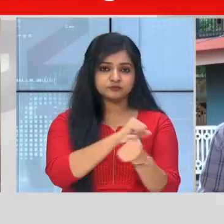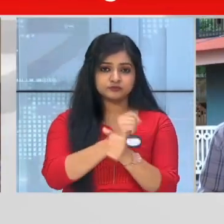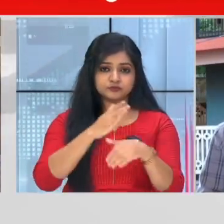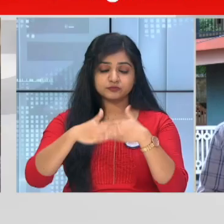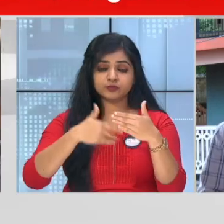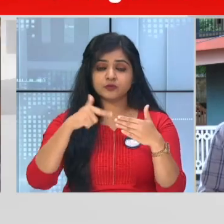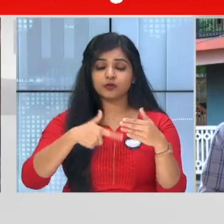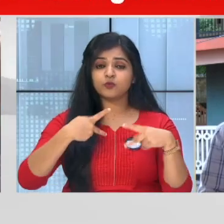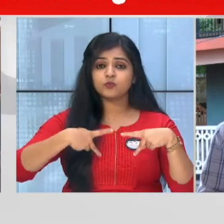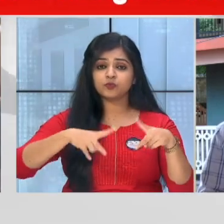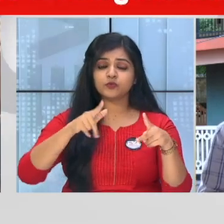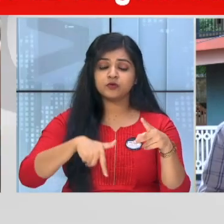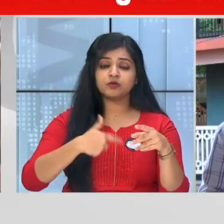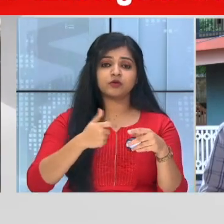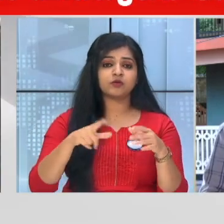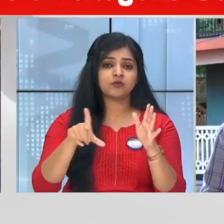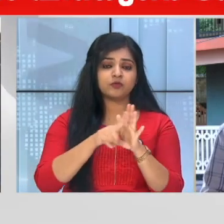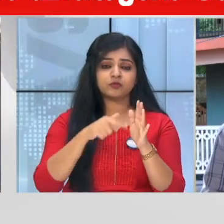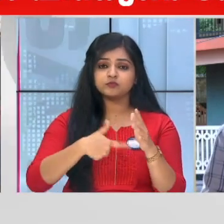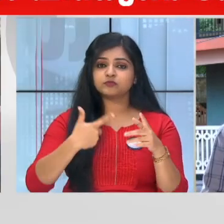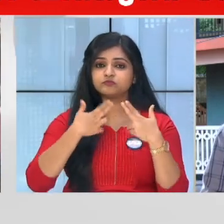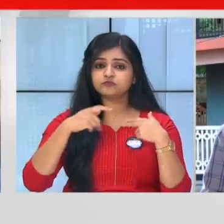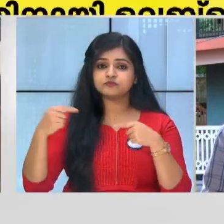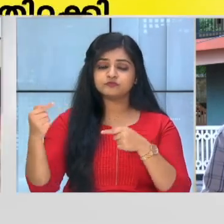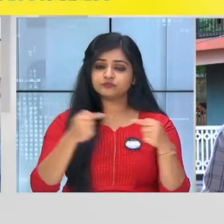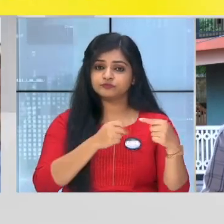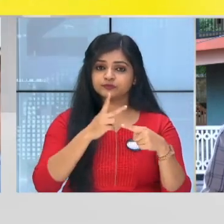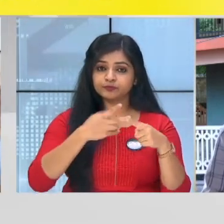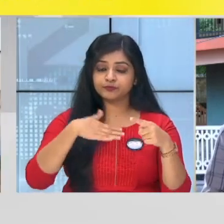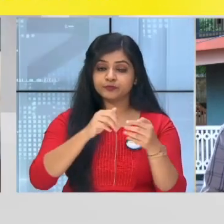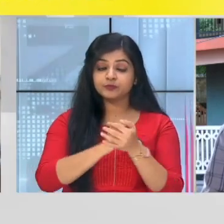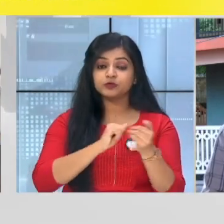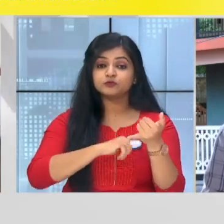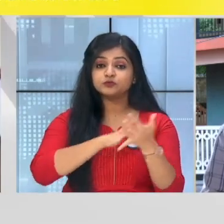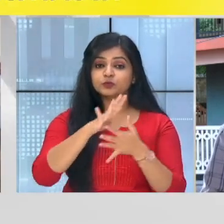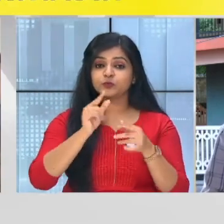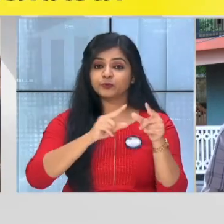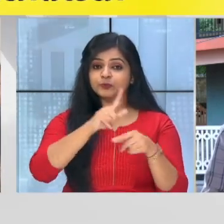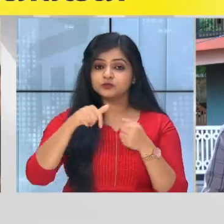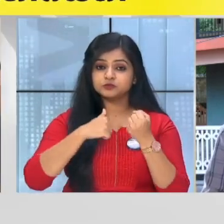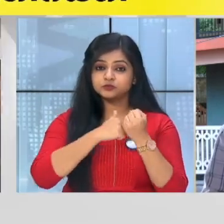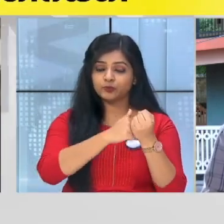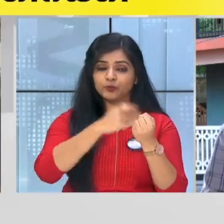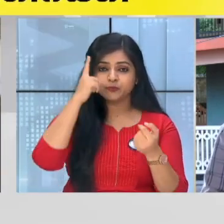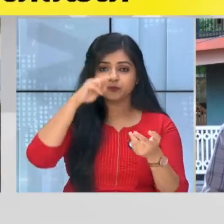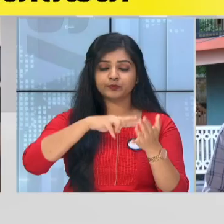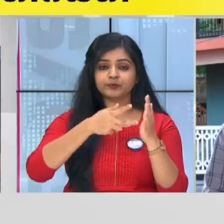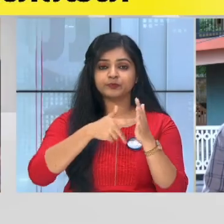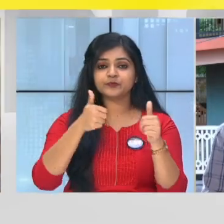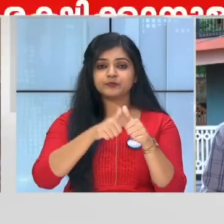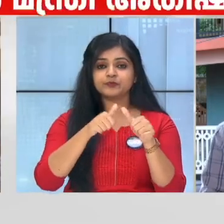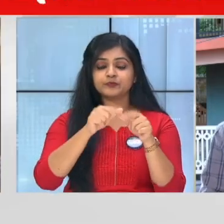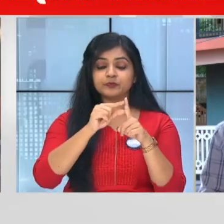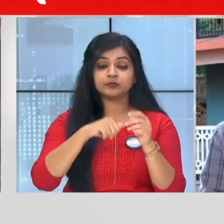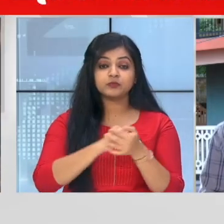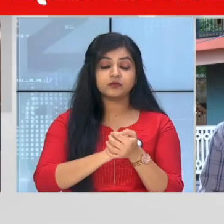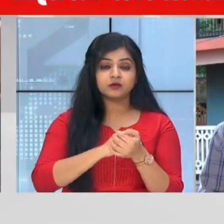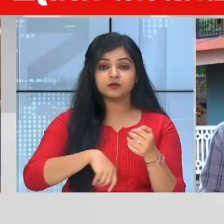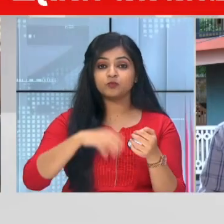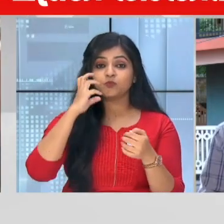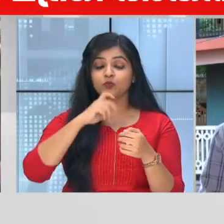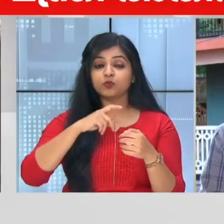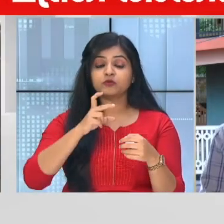തെരുവിലും അതോടൊപ്പം നിയമപോരാട്ടം നടത്തുന്നുണ്ടായിരുന്നു. ഇതിനിടയിലാണ് ഇപ്പോൾ സമൂഹ മാധ്യമങ്ങളിലെ പിന്തുണ കൂടി ആം ആദ്മി പാർട്ടി ഉറപ്പാക്കുന്നത്. മോദി ഏറ്റവും കൂടുതൽ ഭയപ്പെടുന്നത് അരവിന്ദ് കെജ്രിവാളിനെ